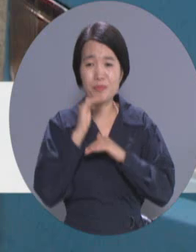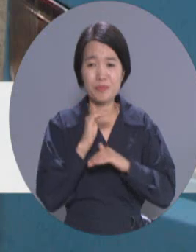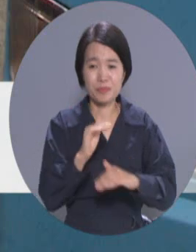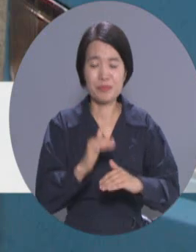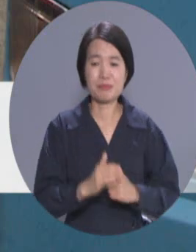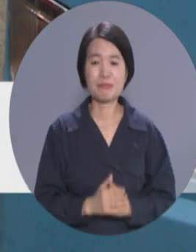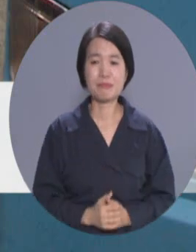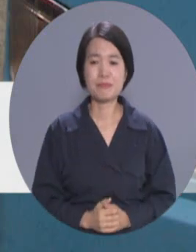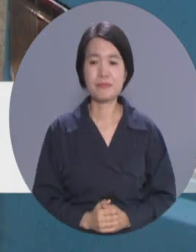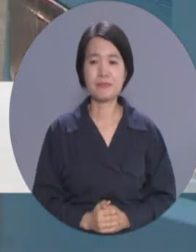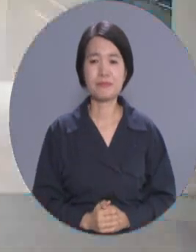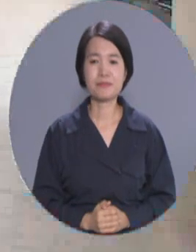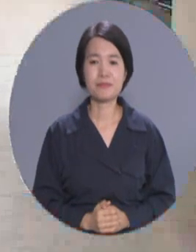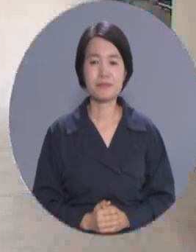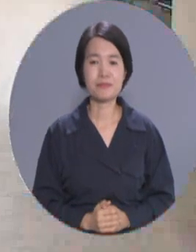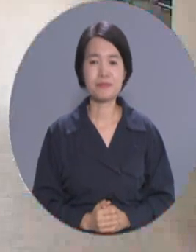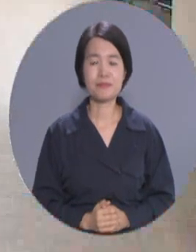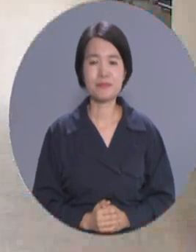기자입니다.